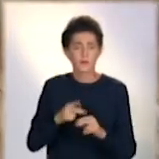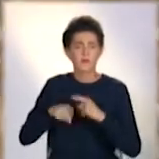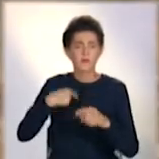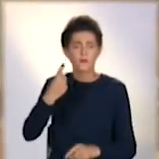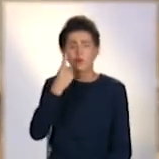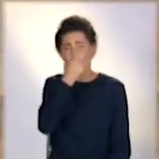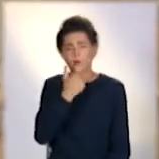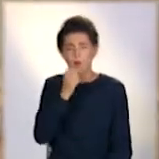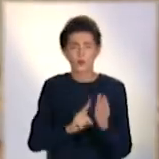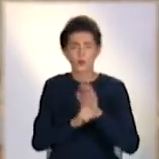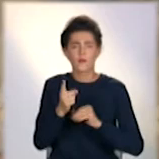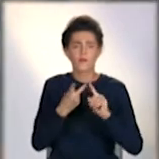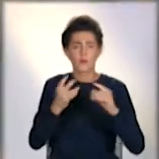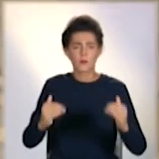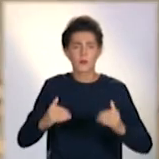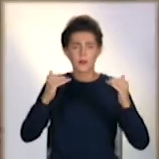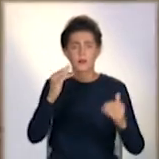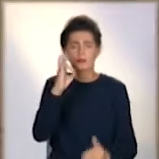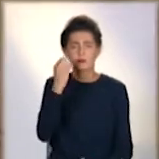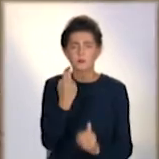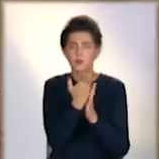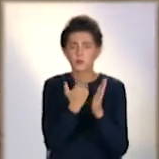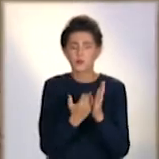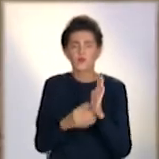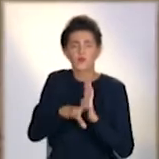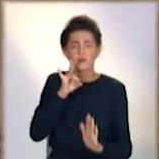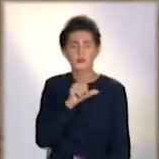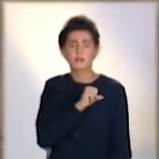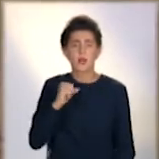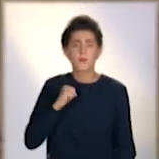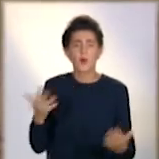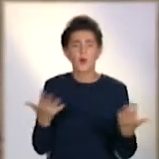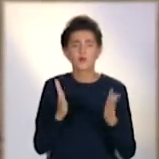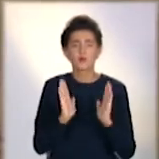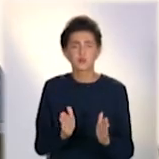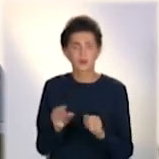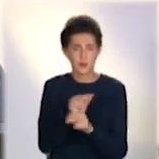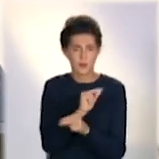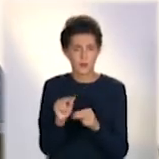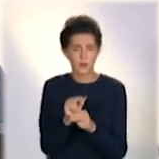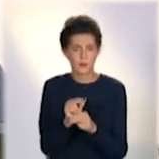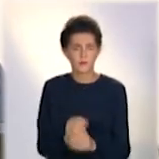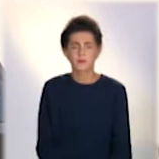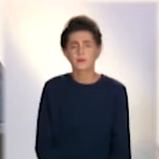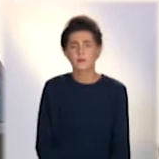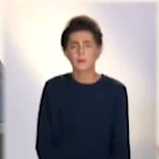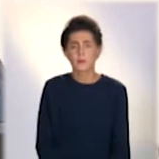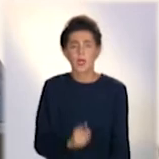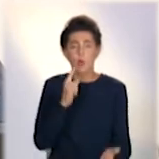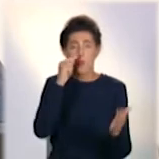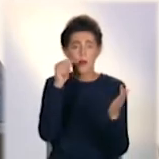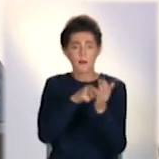розпочнеться другий етап національного проєкту. Нині обирають, що саме проводитимуть до ладу. Вказана програма не